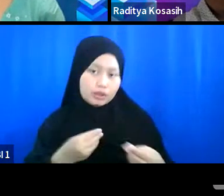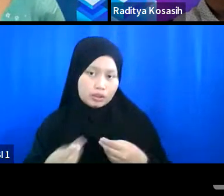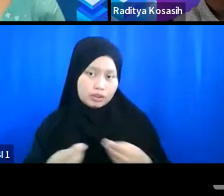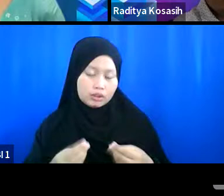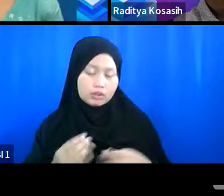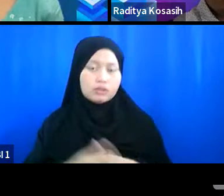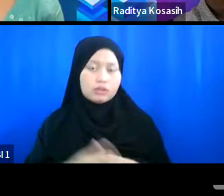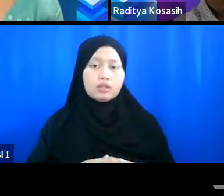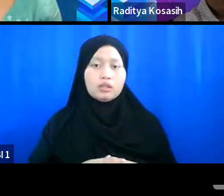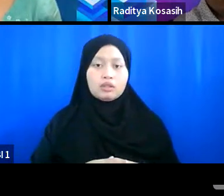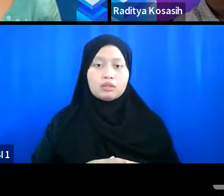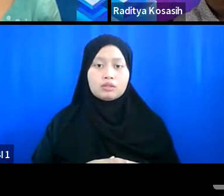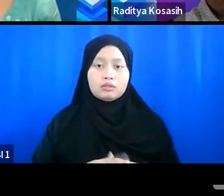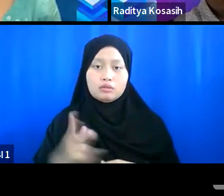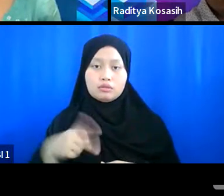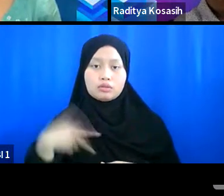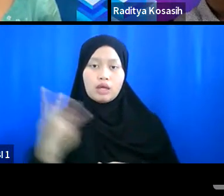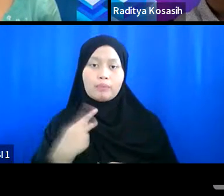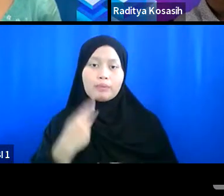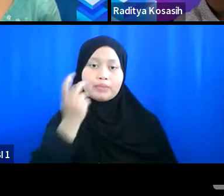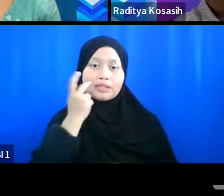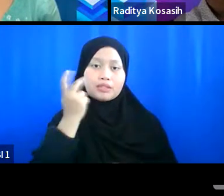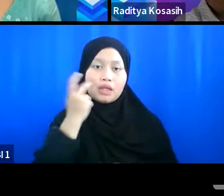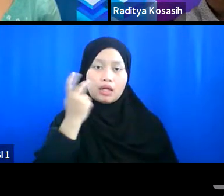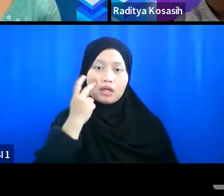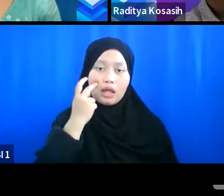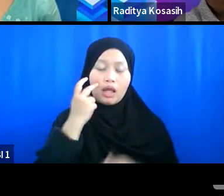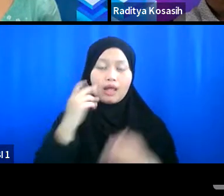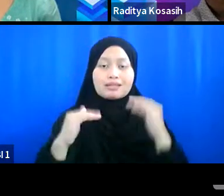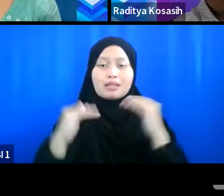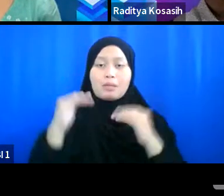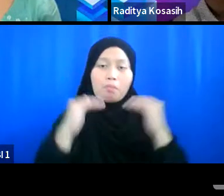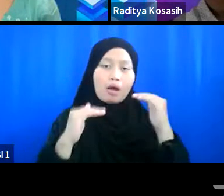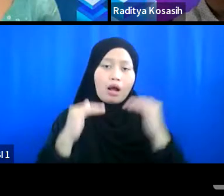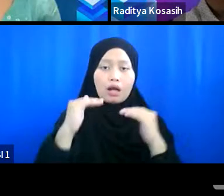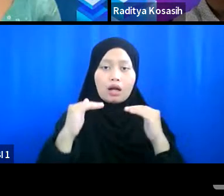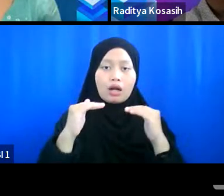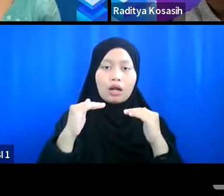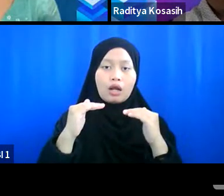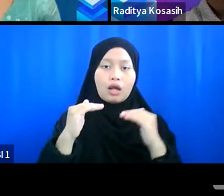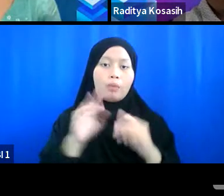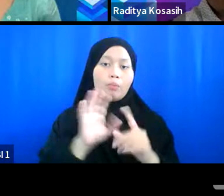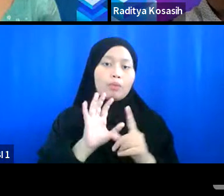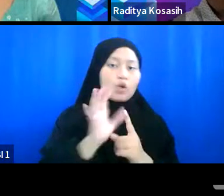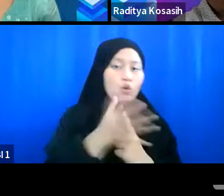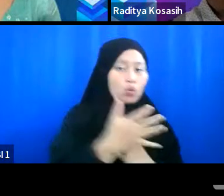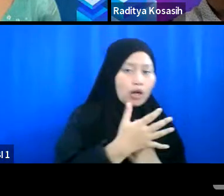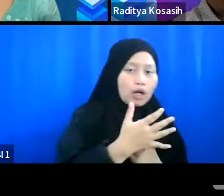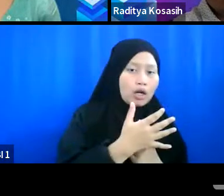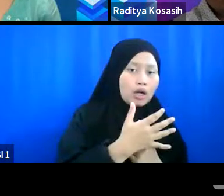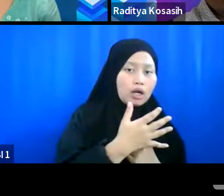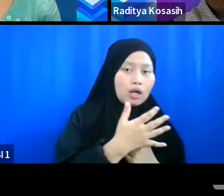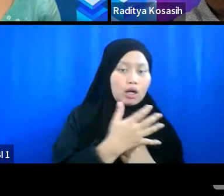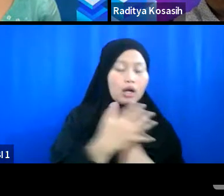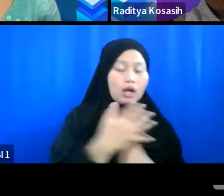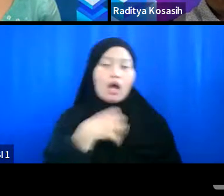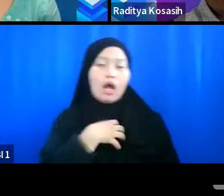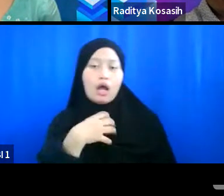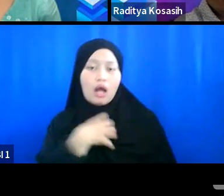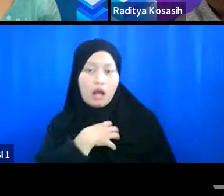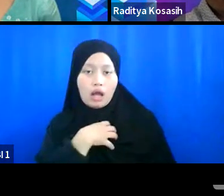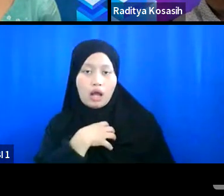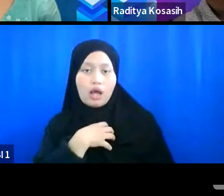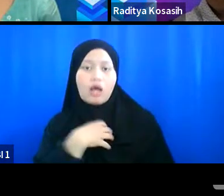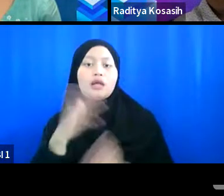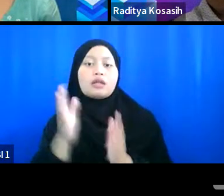mengikutinya pun kami menjaga keseimbangan keseimbangan antara Hai perlindungannya dan juga hak-haknya dan juga